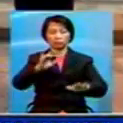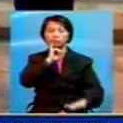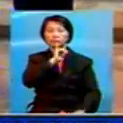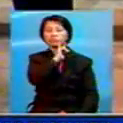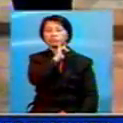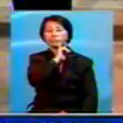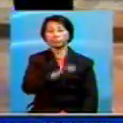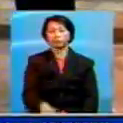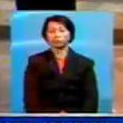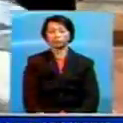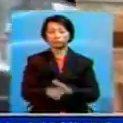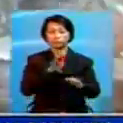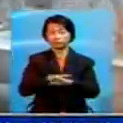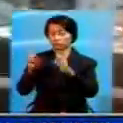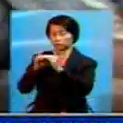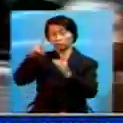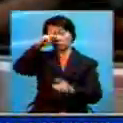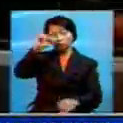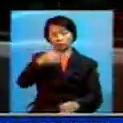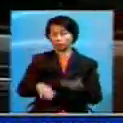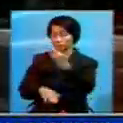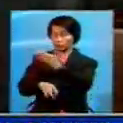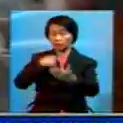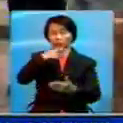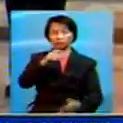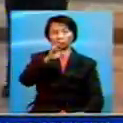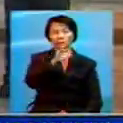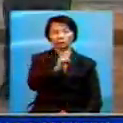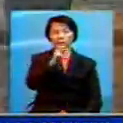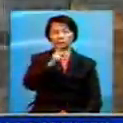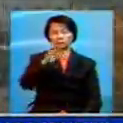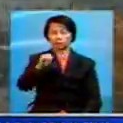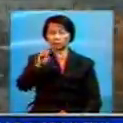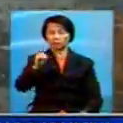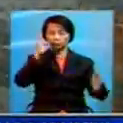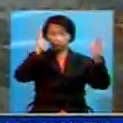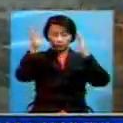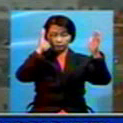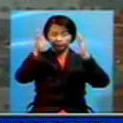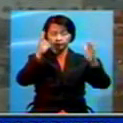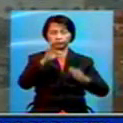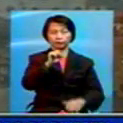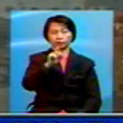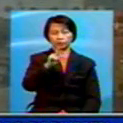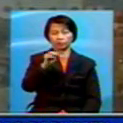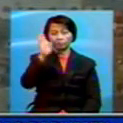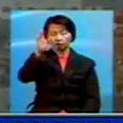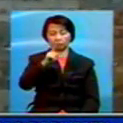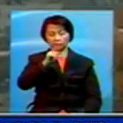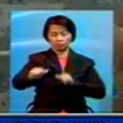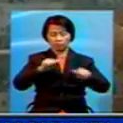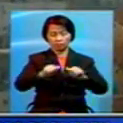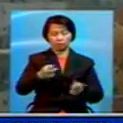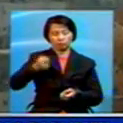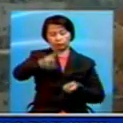Israel ketika ditemui di Putrajaya Beliau berkata seranjaya komunikasi multimedia Malaysia skmm akan mengaktifkan kembali